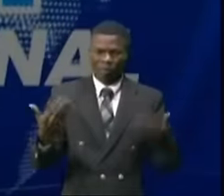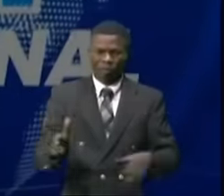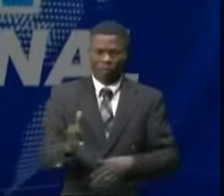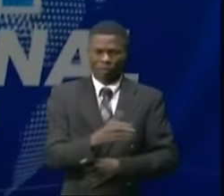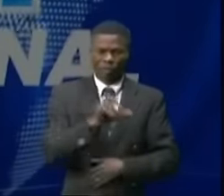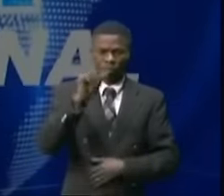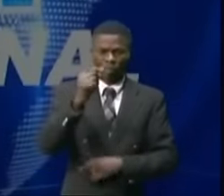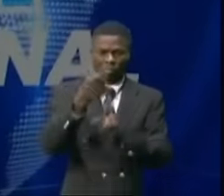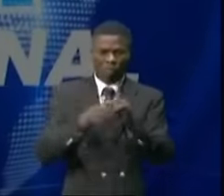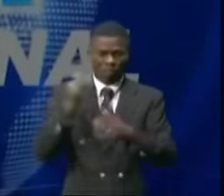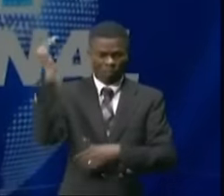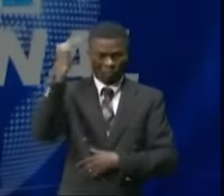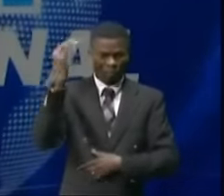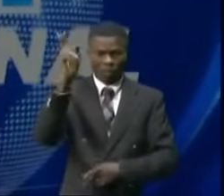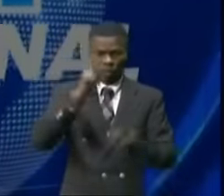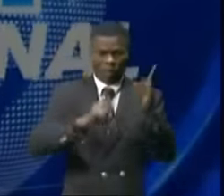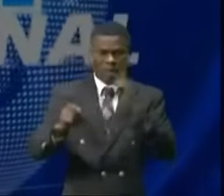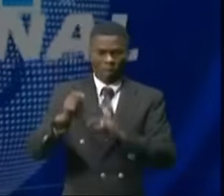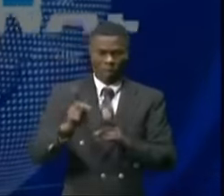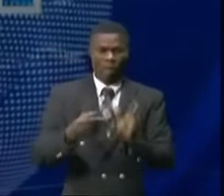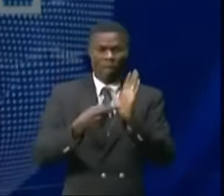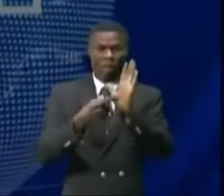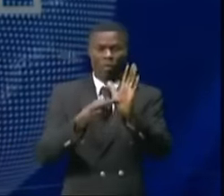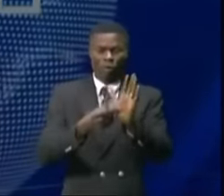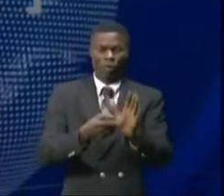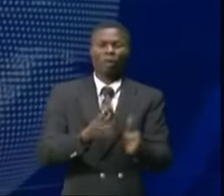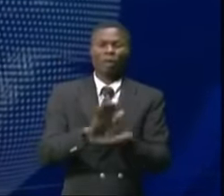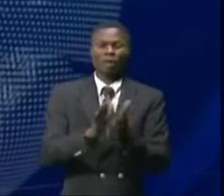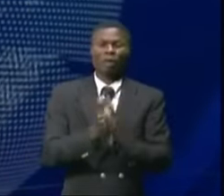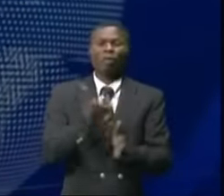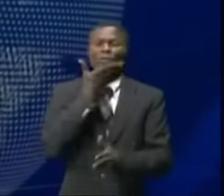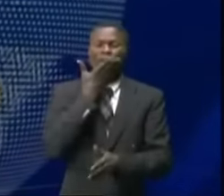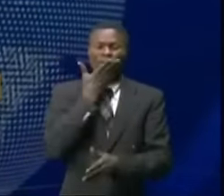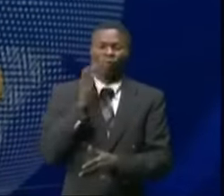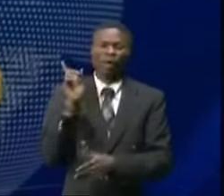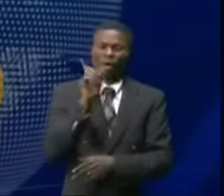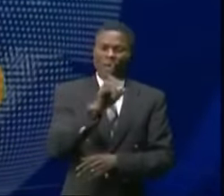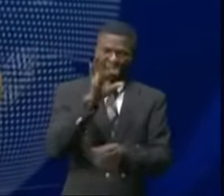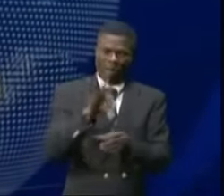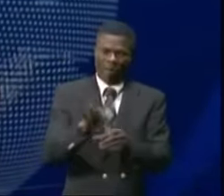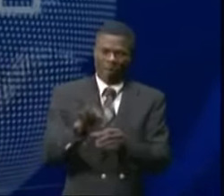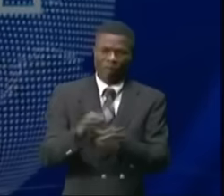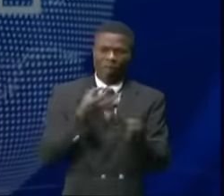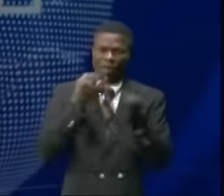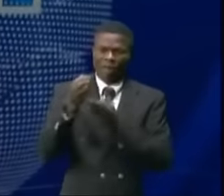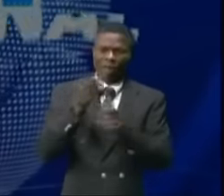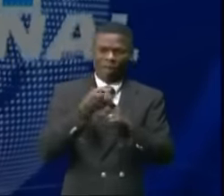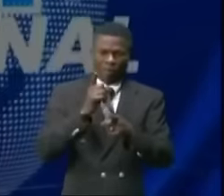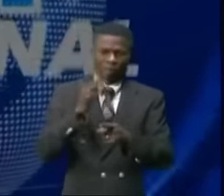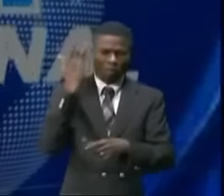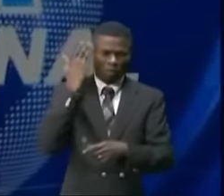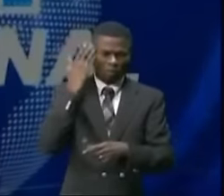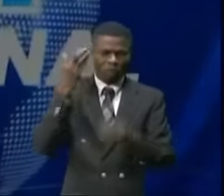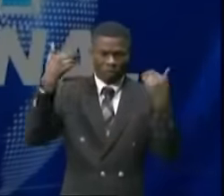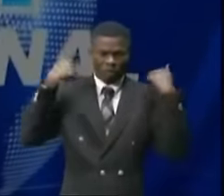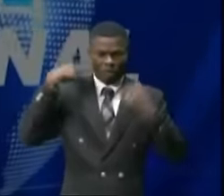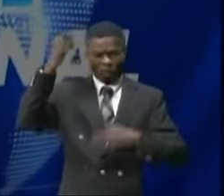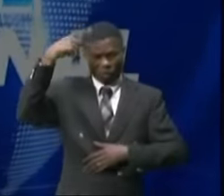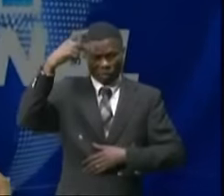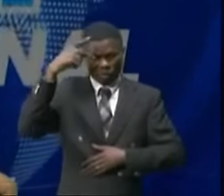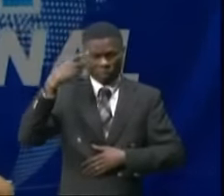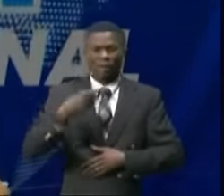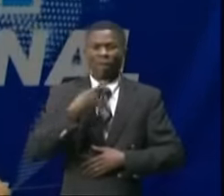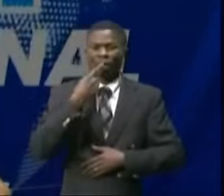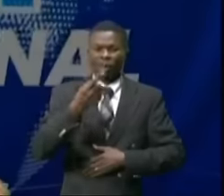Le 20 décembre dernier, le peuple a fait preuve d'une maturité en allant au vote. C'est le commentaire de Freddy Kita, acteur politique. Il a